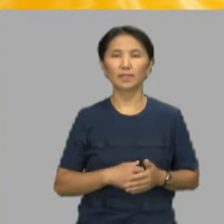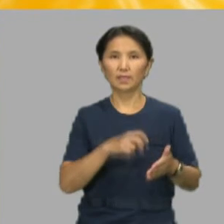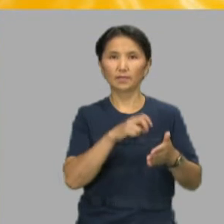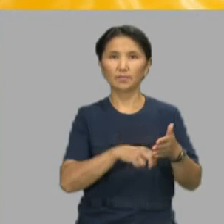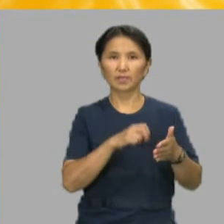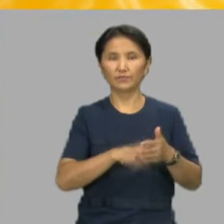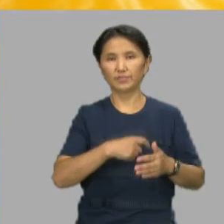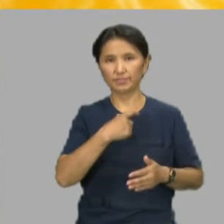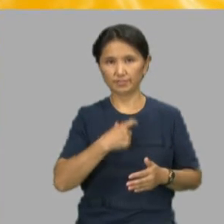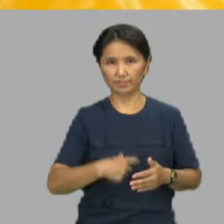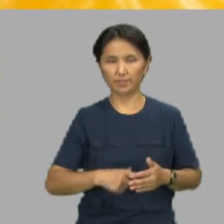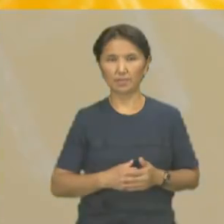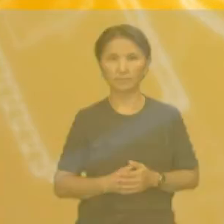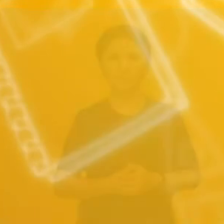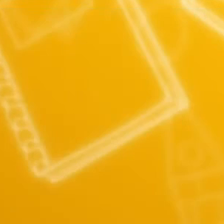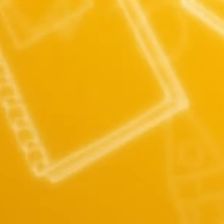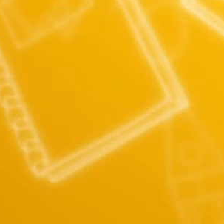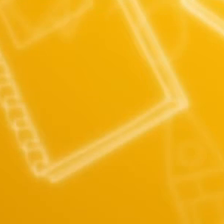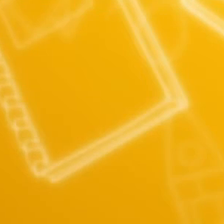Проверьте себя.